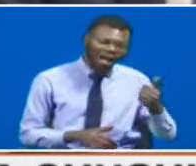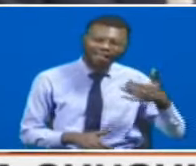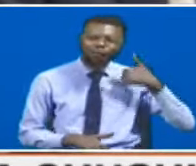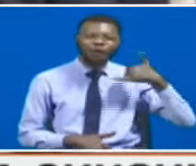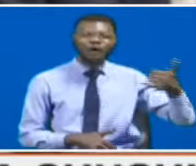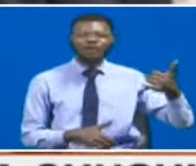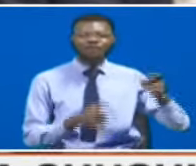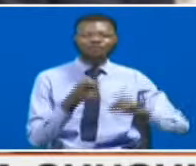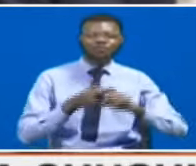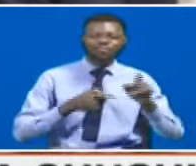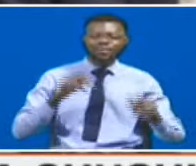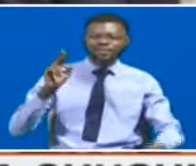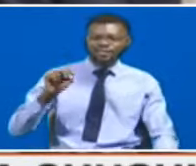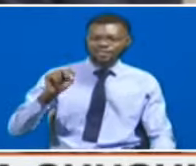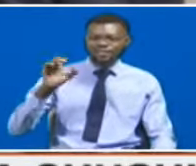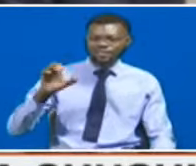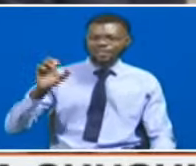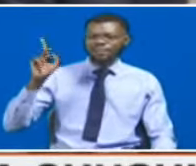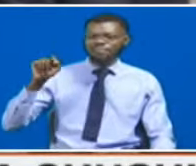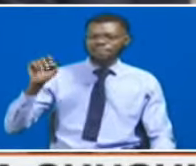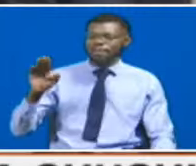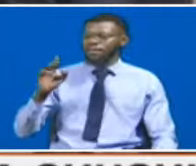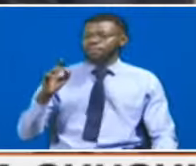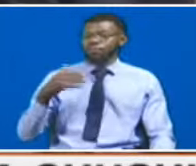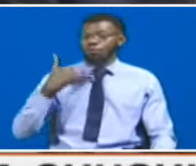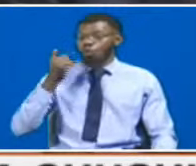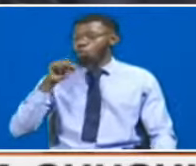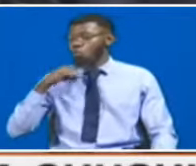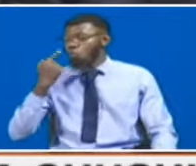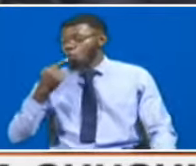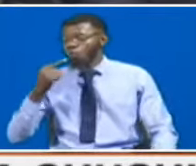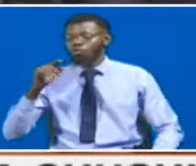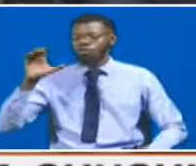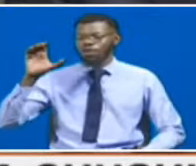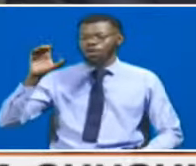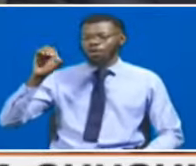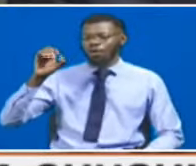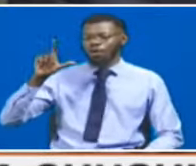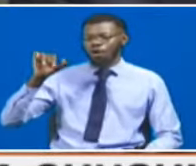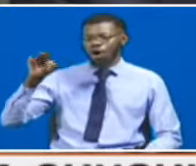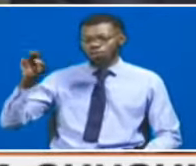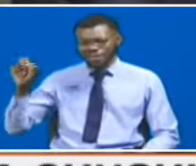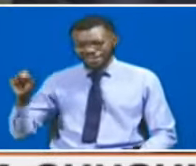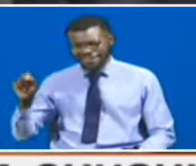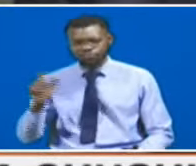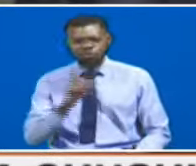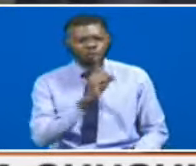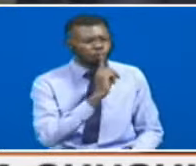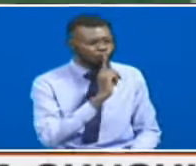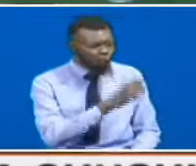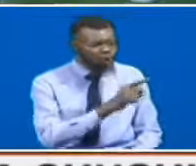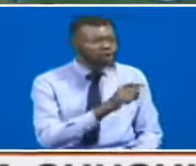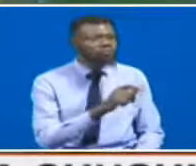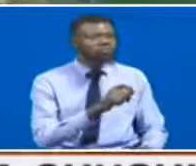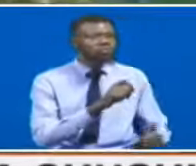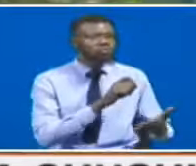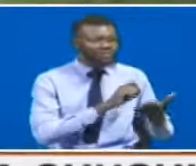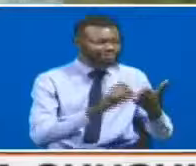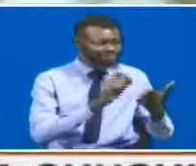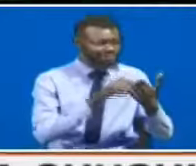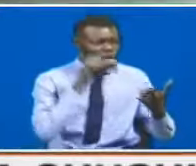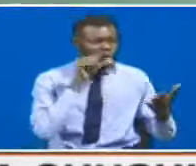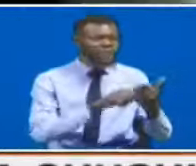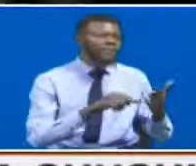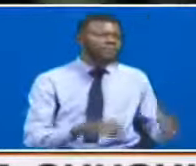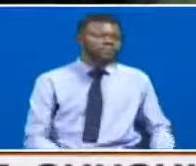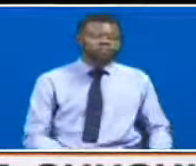NCPB iliyopigwa na afisa Collins Ngetich na kutakiwa kubeba barua aliyoagizwa aandike. Kampuni ya